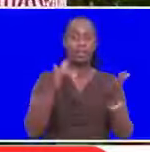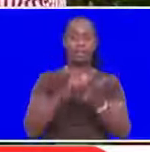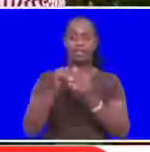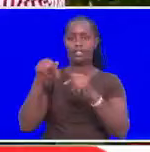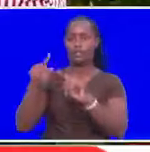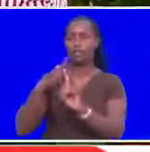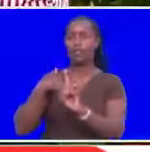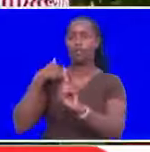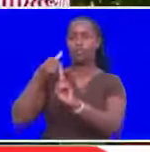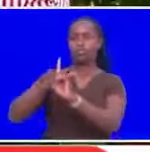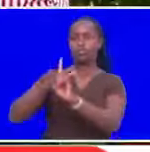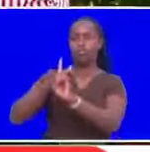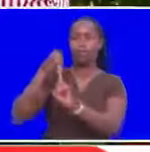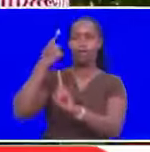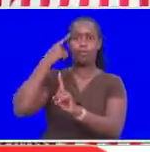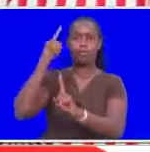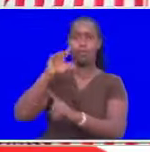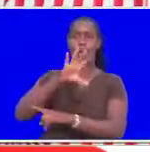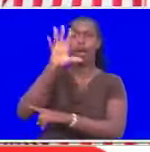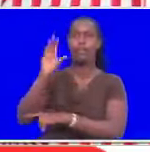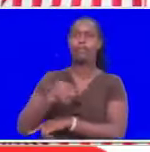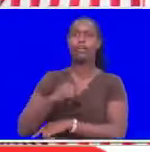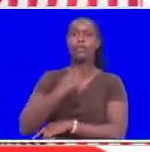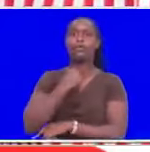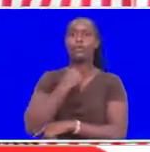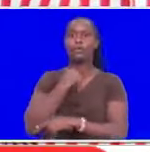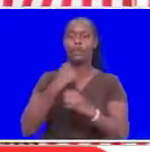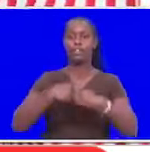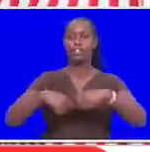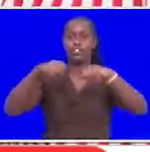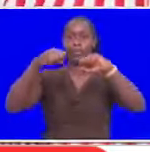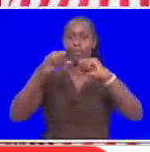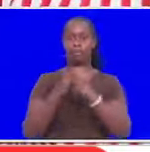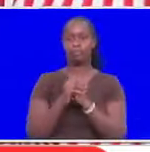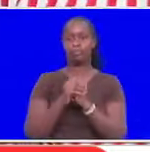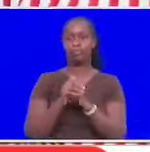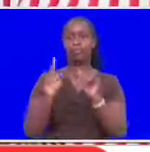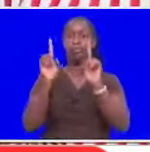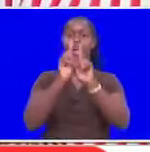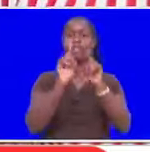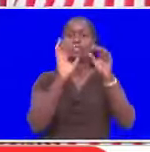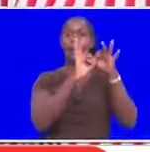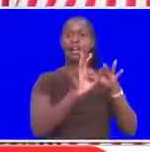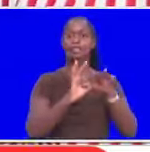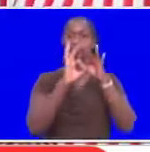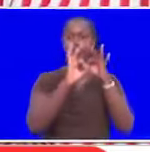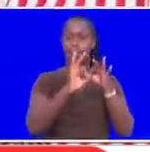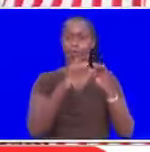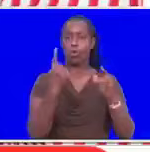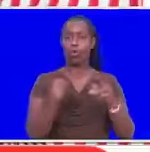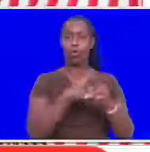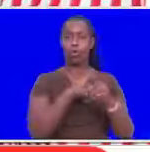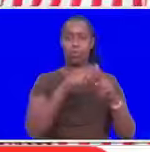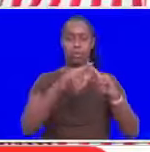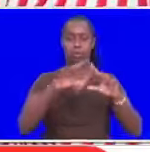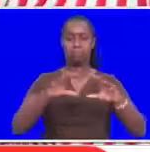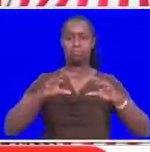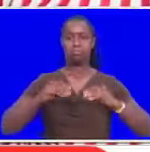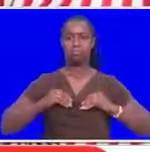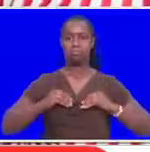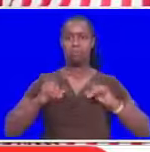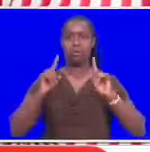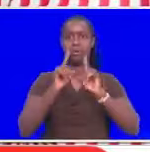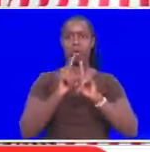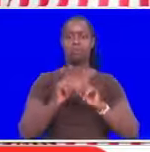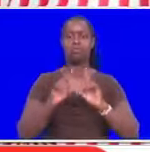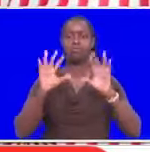wadhifa wa mwenyekiti wa tume ya muungano wa Afrika. As Azimio Coalition, we welcome and congratulate our